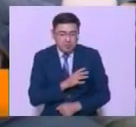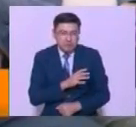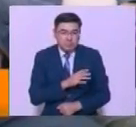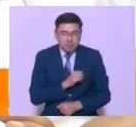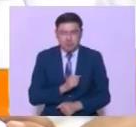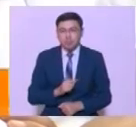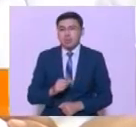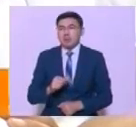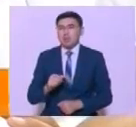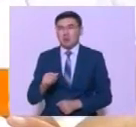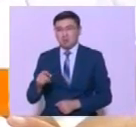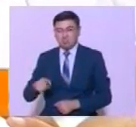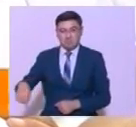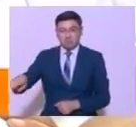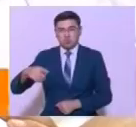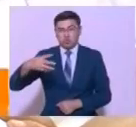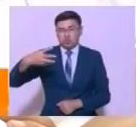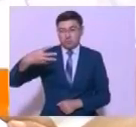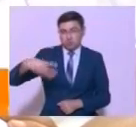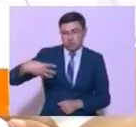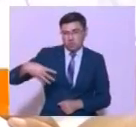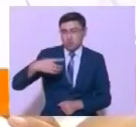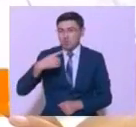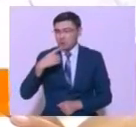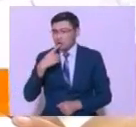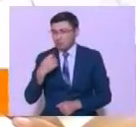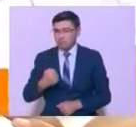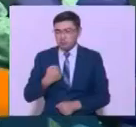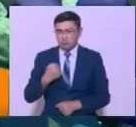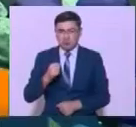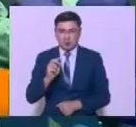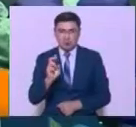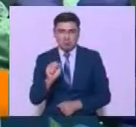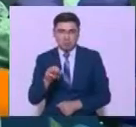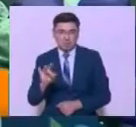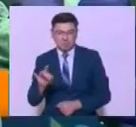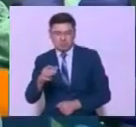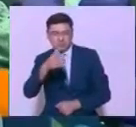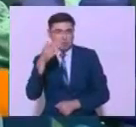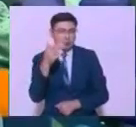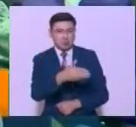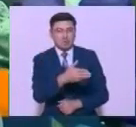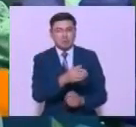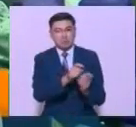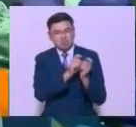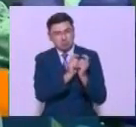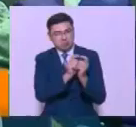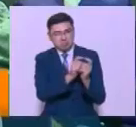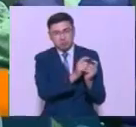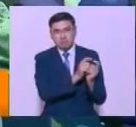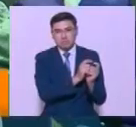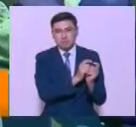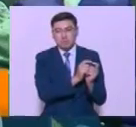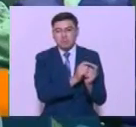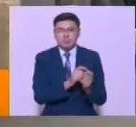превосходство отправились Батыров и сразились с ними жестокой схватке чтобы вернуть своё имущество в битве сложили головы